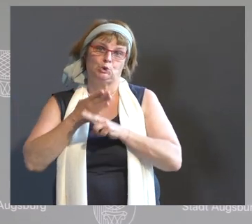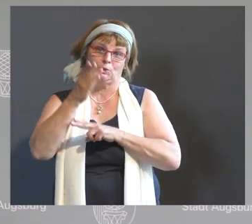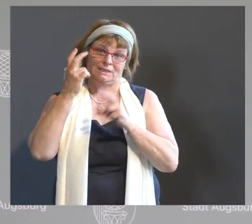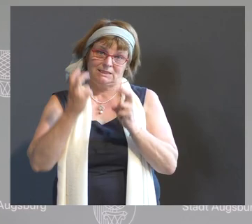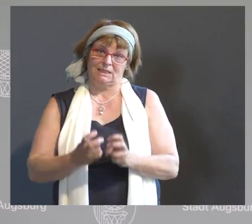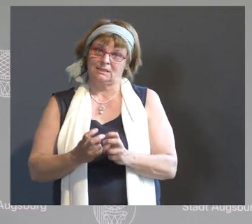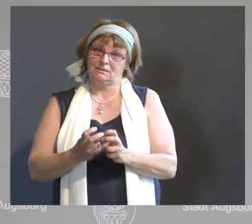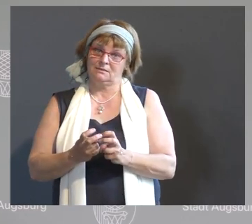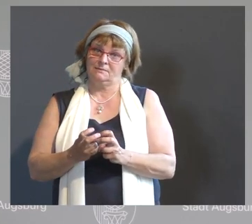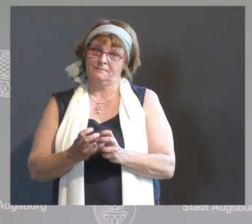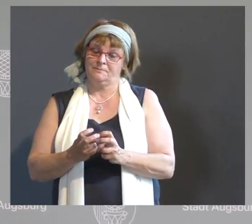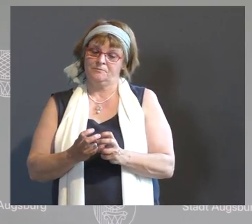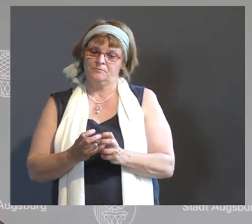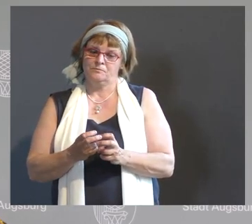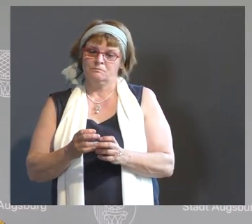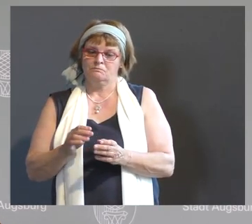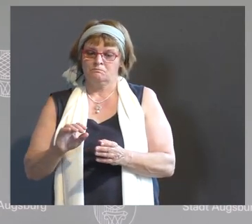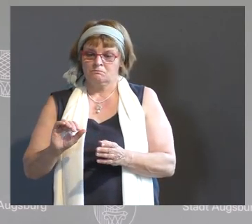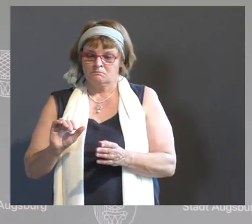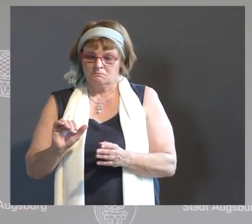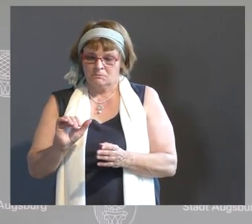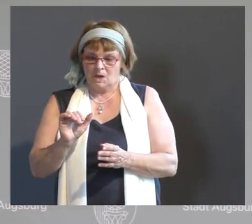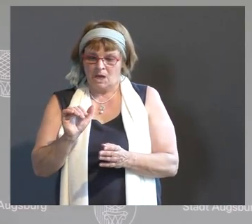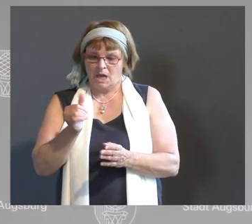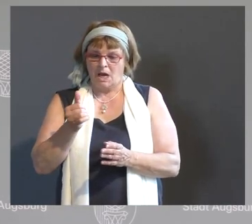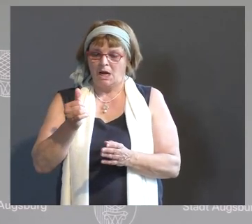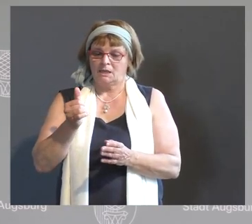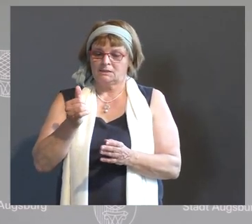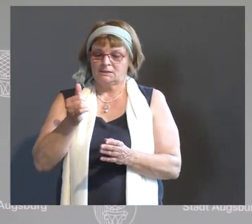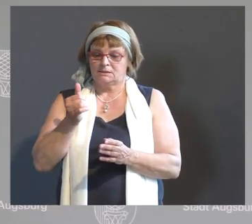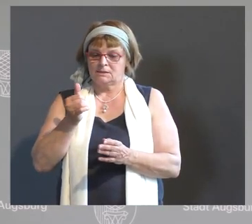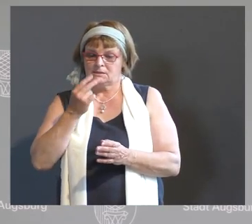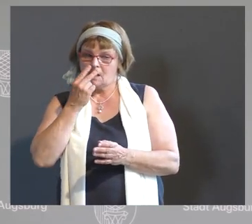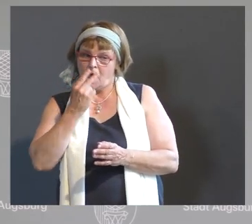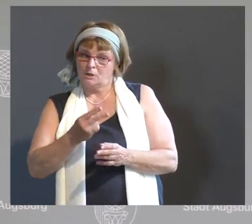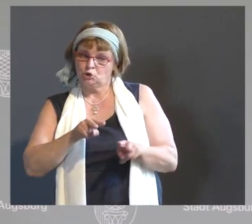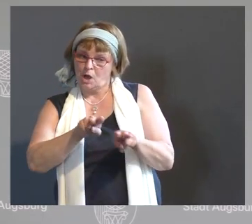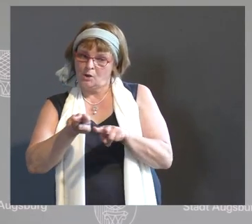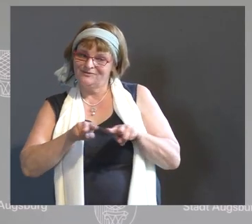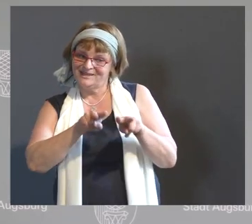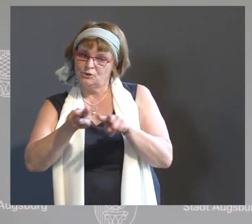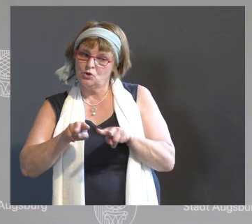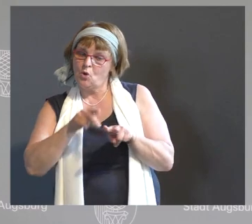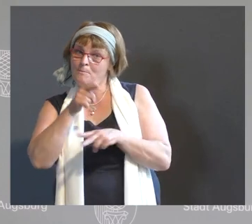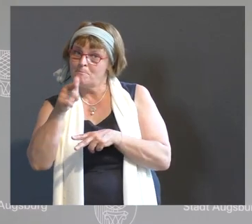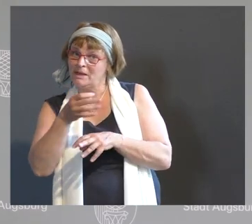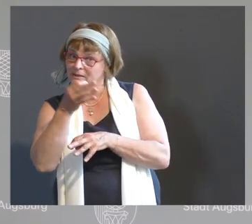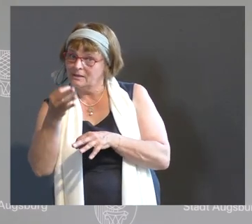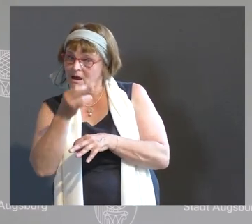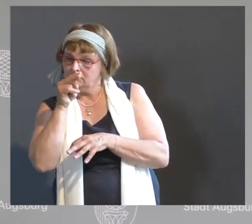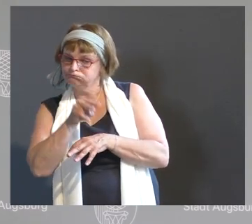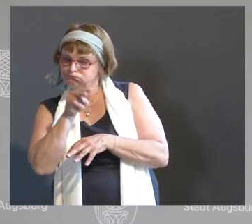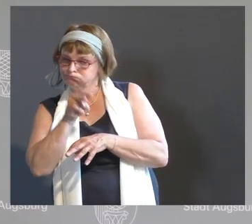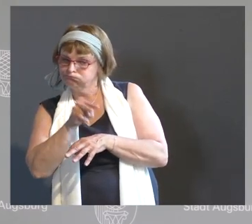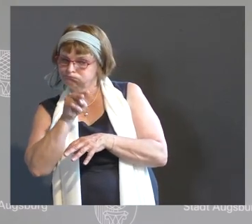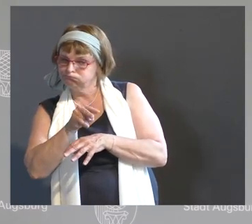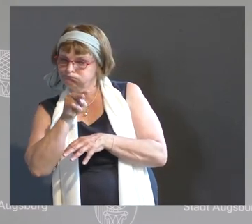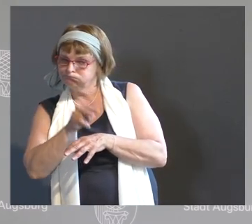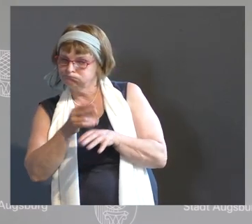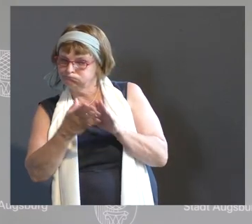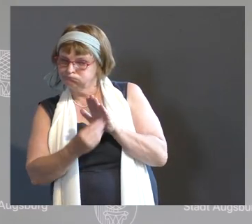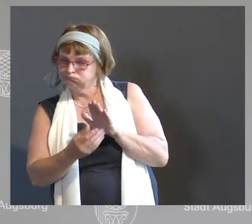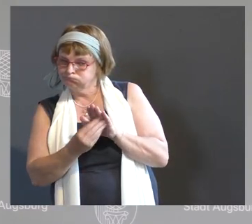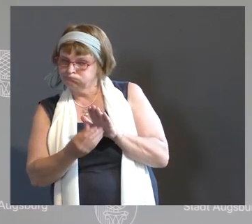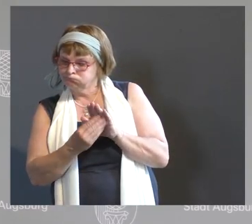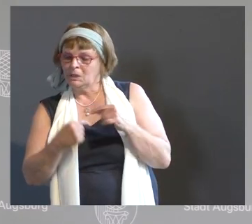Sichtung des Videomaterials und nochmal die Aufforderung, wer gefilmt hat, kann das bei uns uploaden, bin